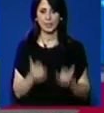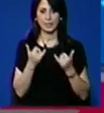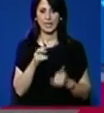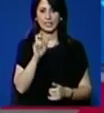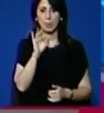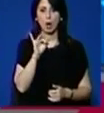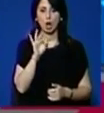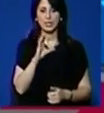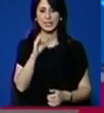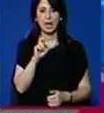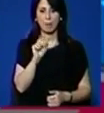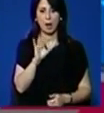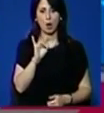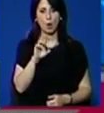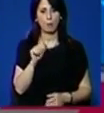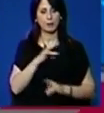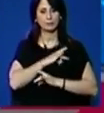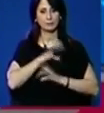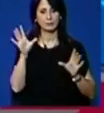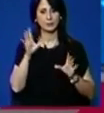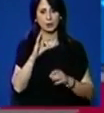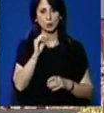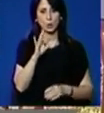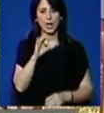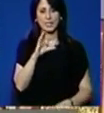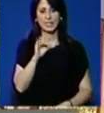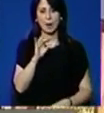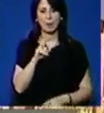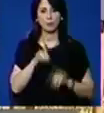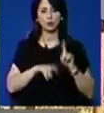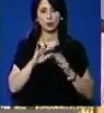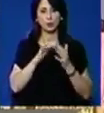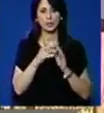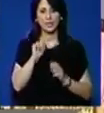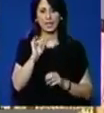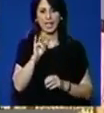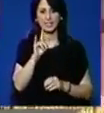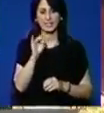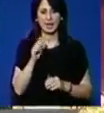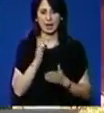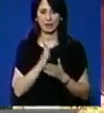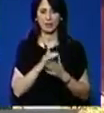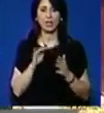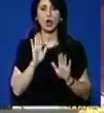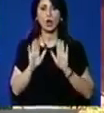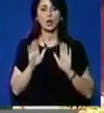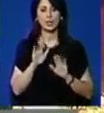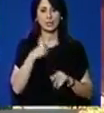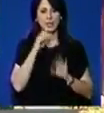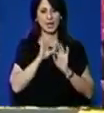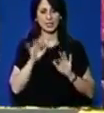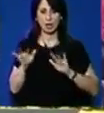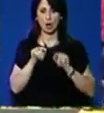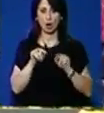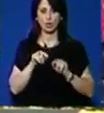დღეს ბოლნისში საბაობას აღნიშნავენ სახალხო დღესასწაულს სულხან-საბა ორბელიანის მშობლიური სოფელი ტანძია მასპინძლობს. როგორც ორგანიზატორები